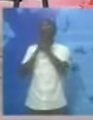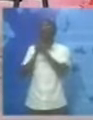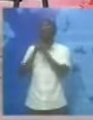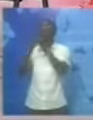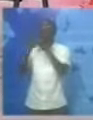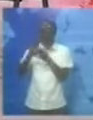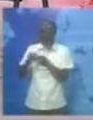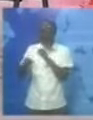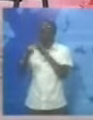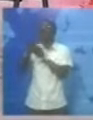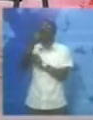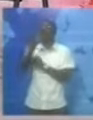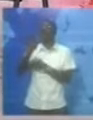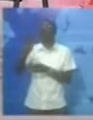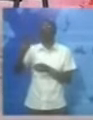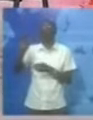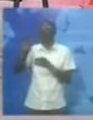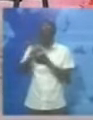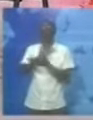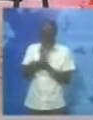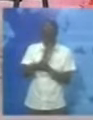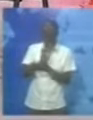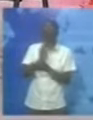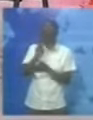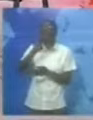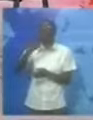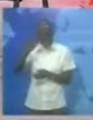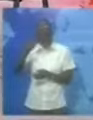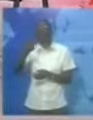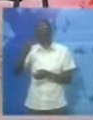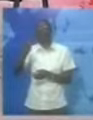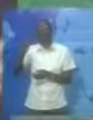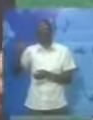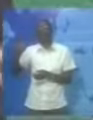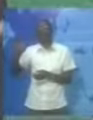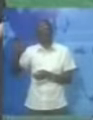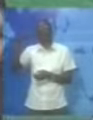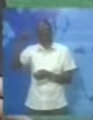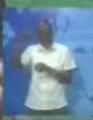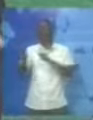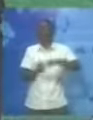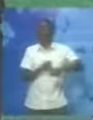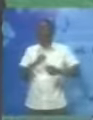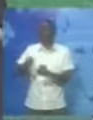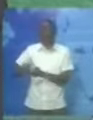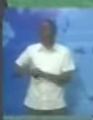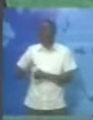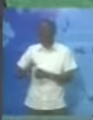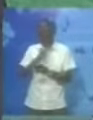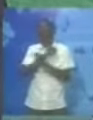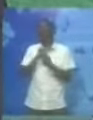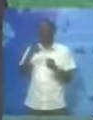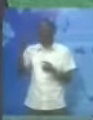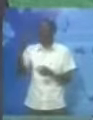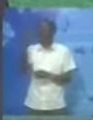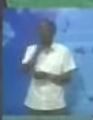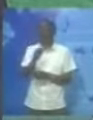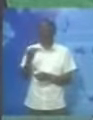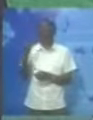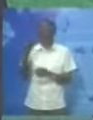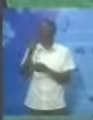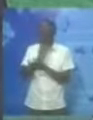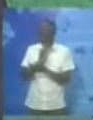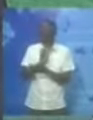que j'ai vu, qui est un film marocain. J'ai entendu grand bien de La Pirogue, etc. etc. Il y a de très bons films. Je crois